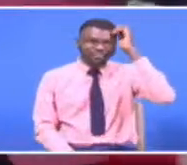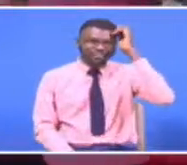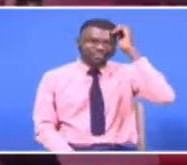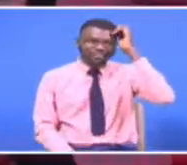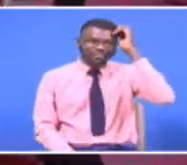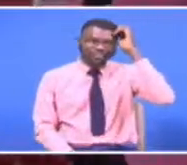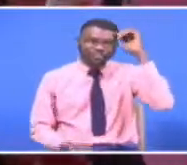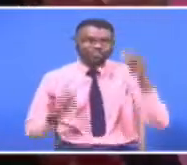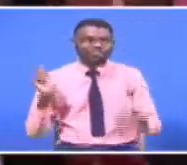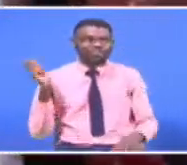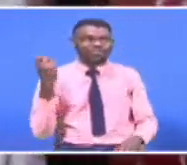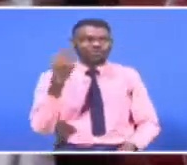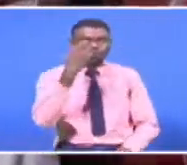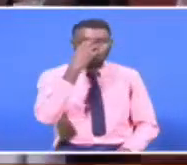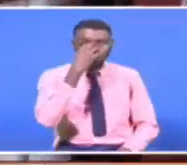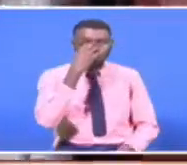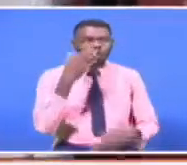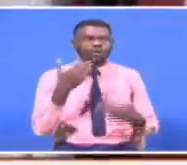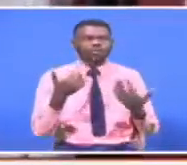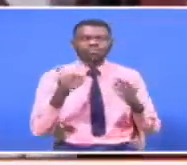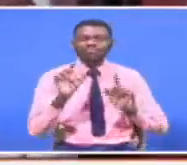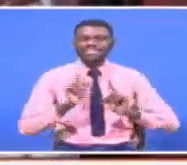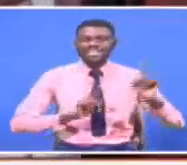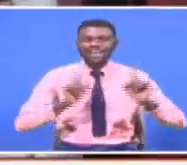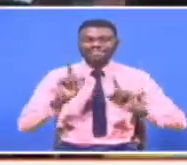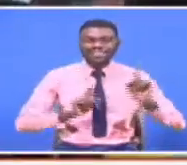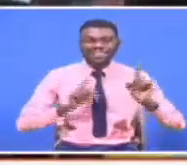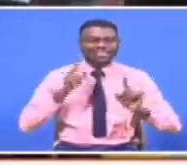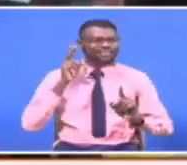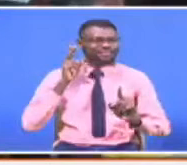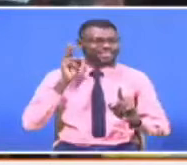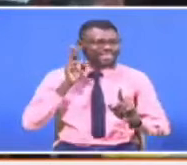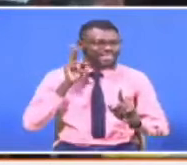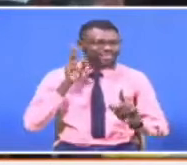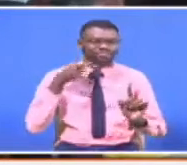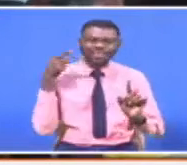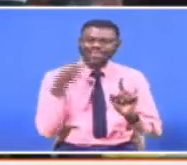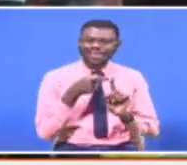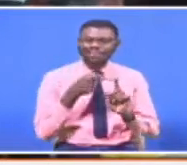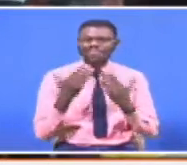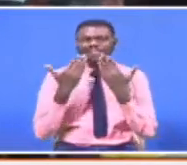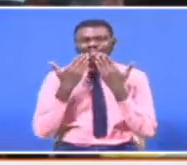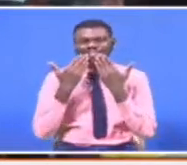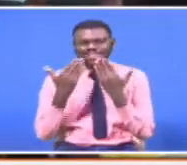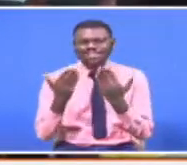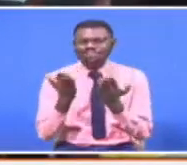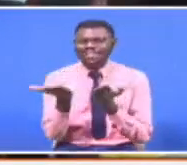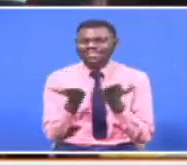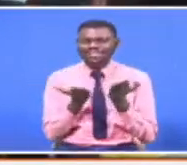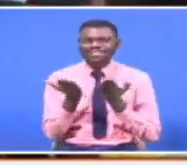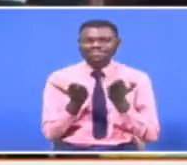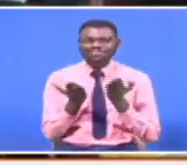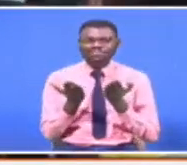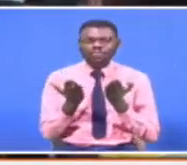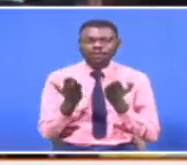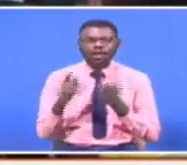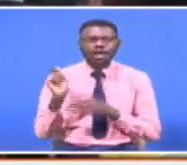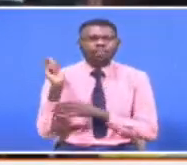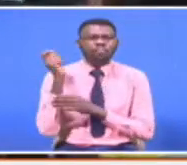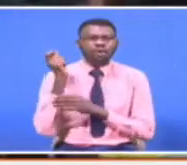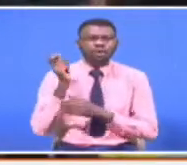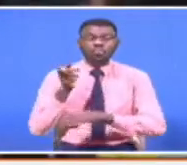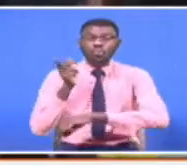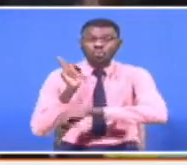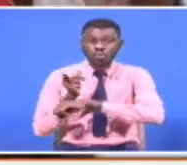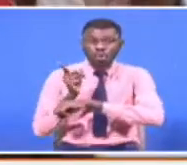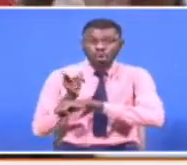Msafara wa Rais William Ruto ulivurumiza kaunti ya Kisii kwa ibada ya Jumapili na shukrani. Hapa Rais akitoa tahadhari